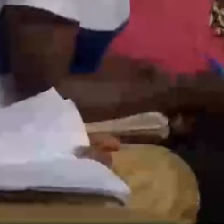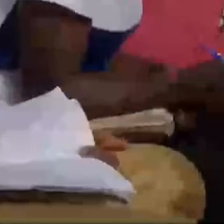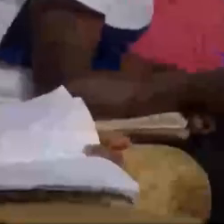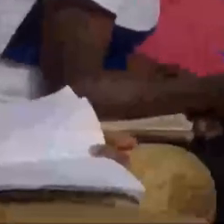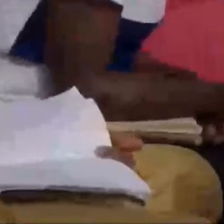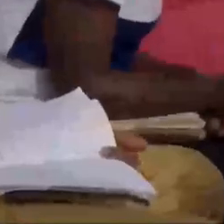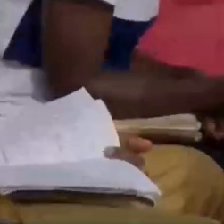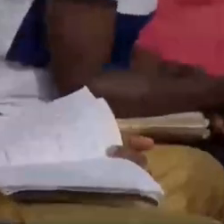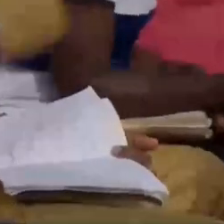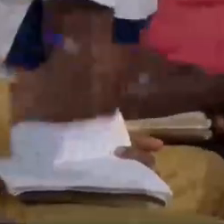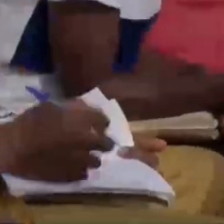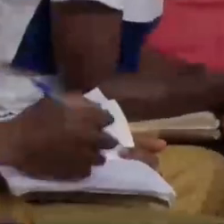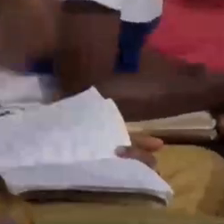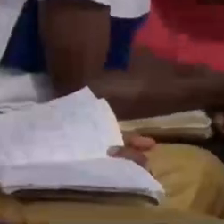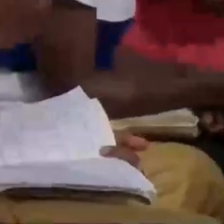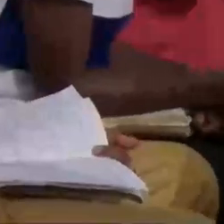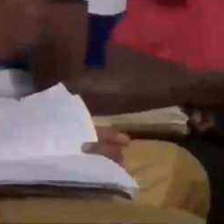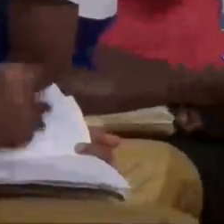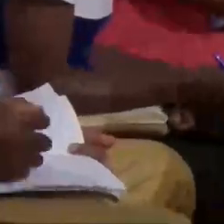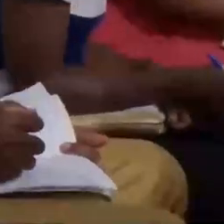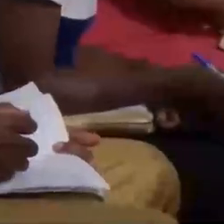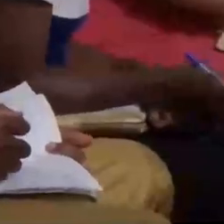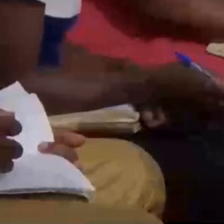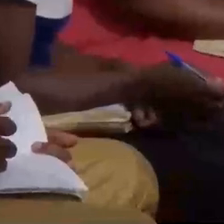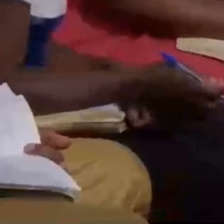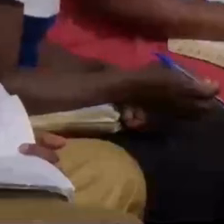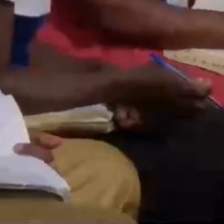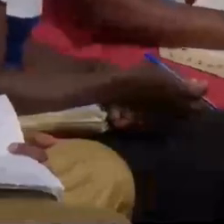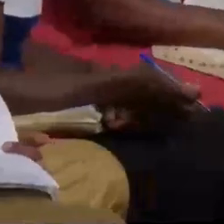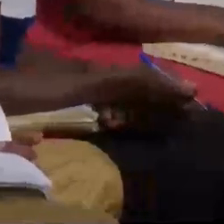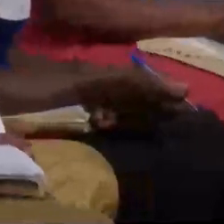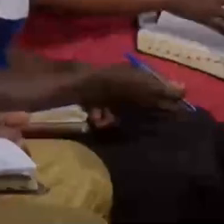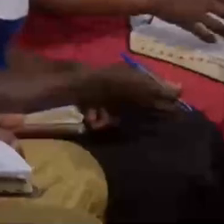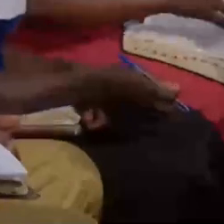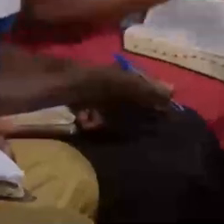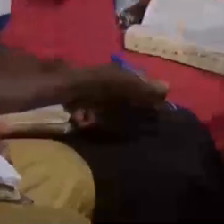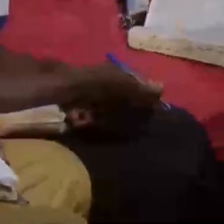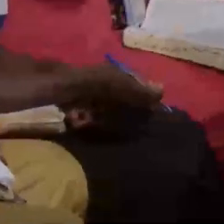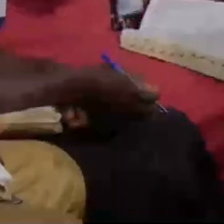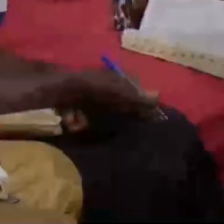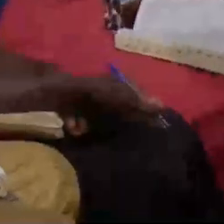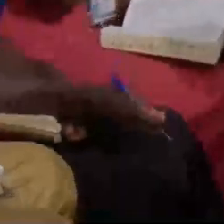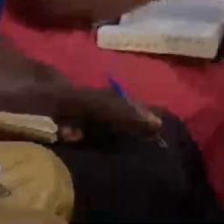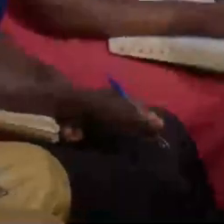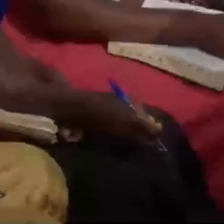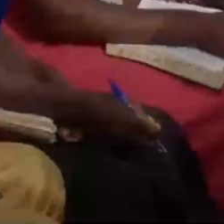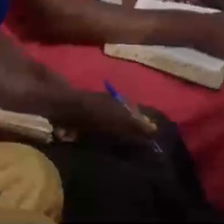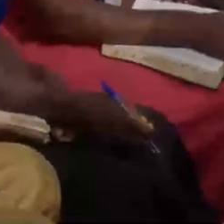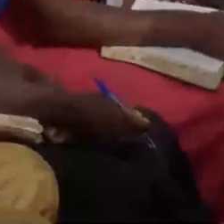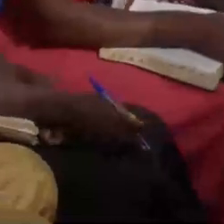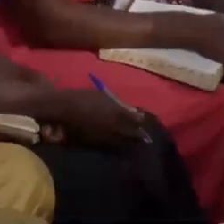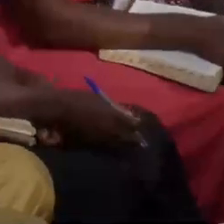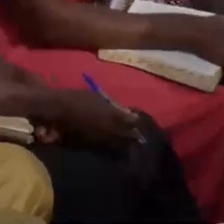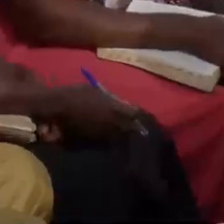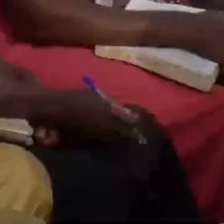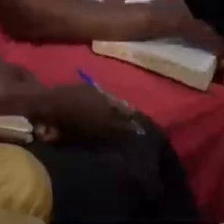tu crois? It is done. C'est fait. In your life. Dans ta vie. In your ministry. Dans ton ministère. In your world. Dans ton